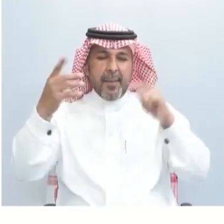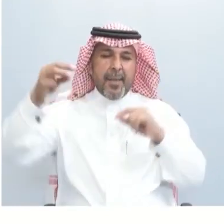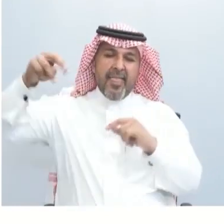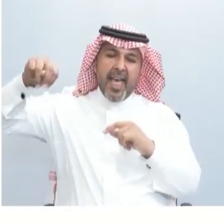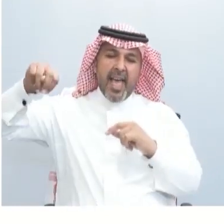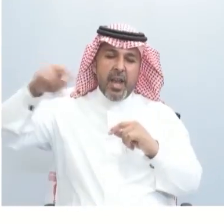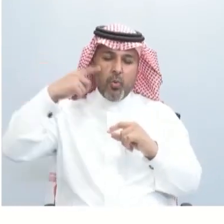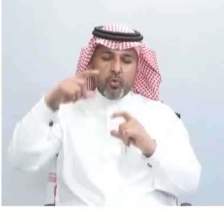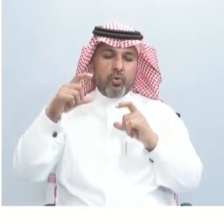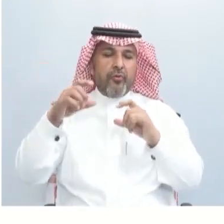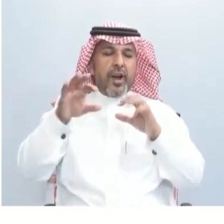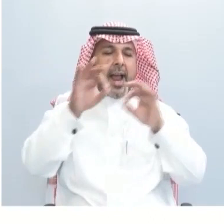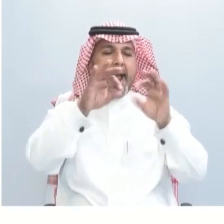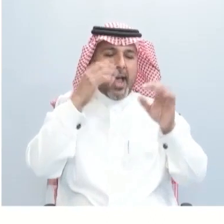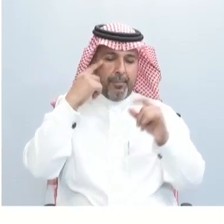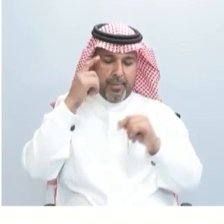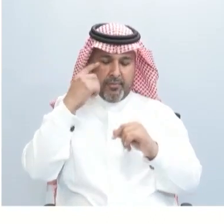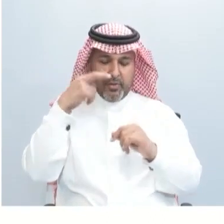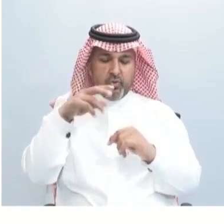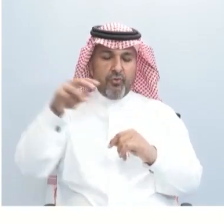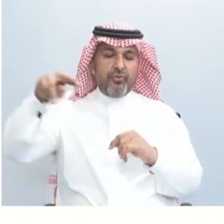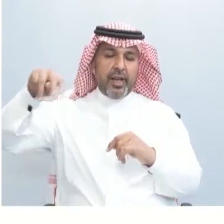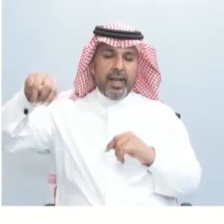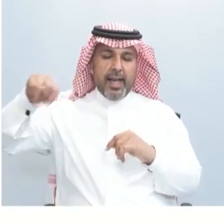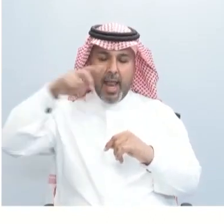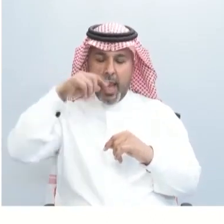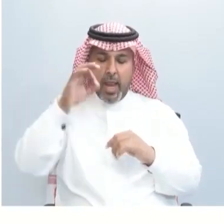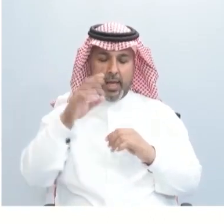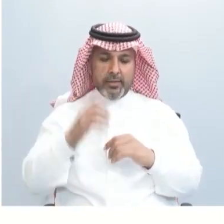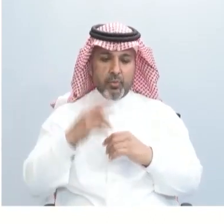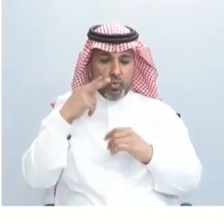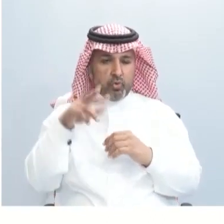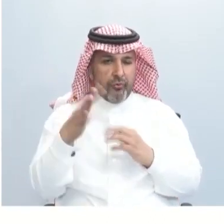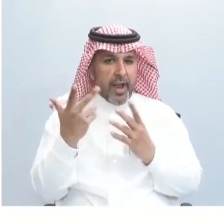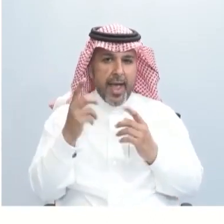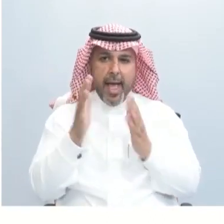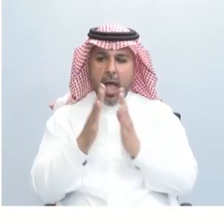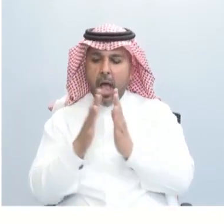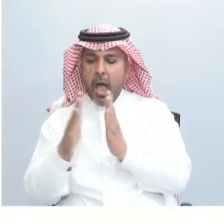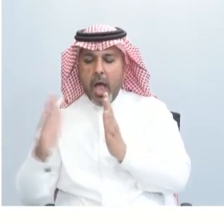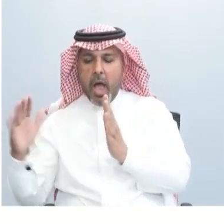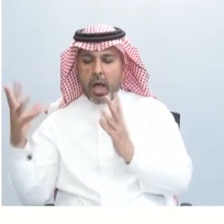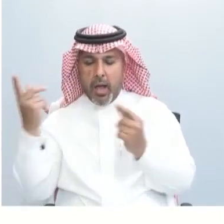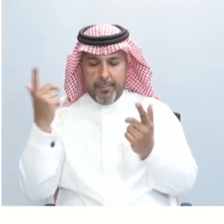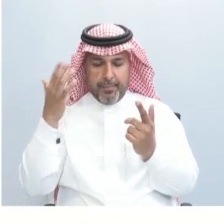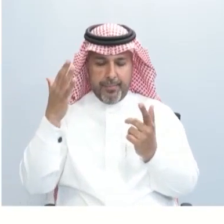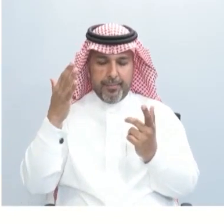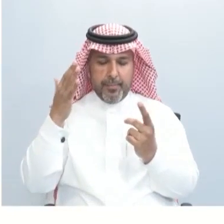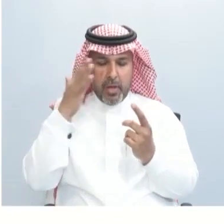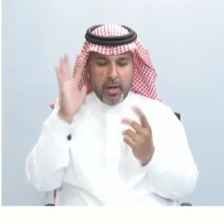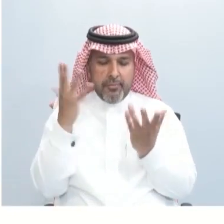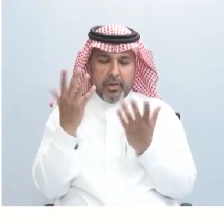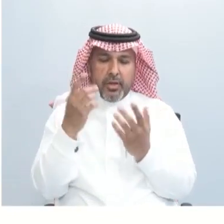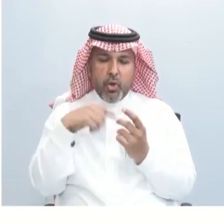الخيارات الممكنه راح نستعمل الصف صف ماذا راح نستعمل الصف ان لان انا عندي ان من العناصر حنا قلنا عندنا